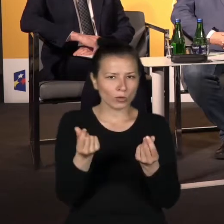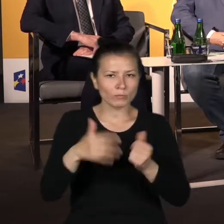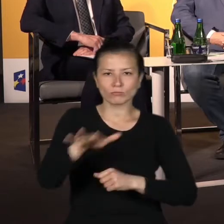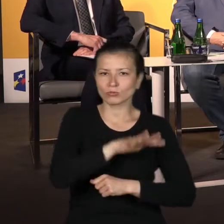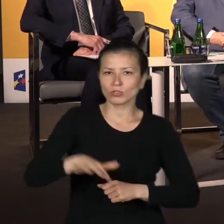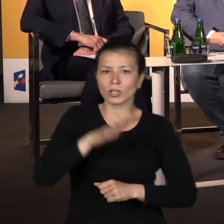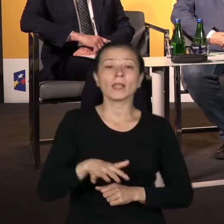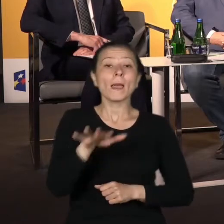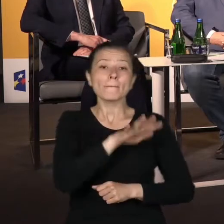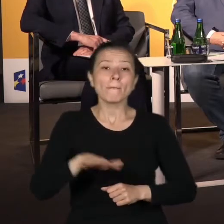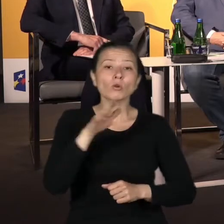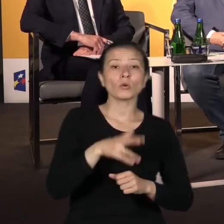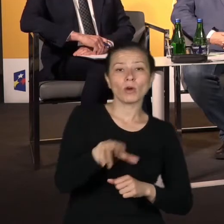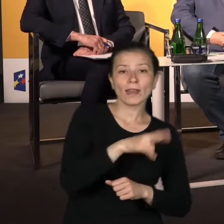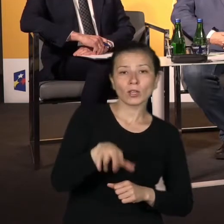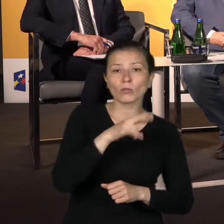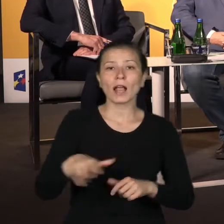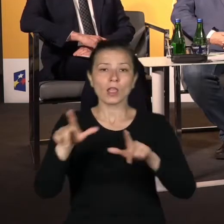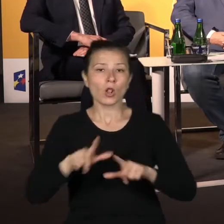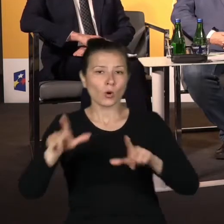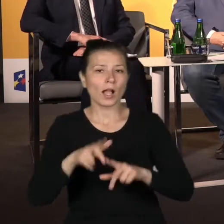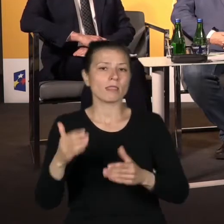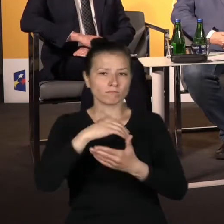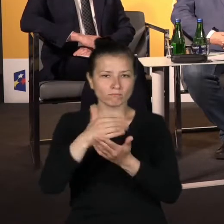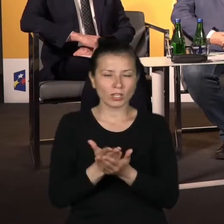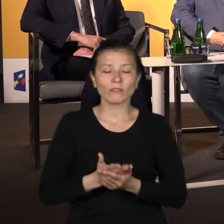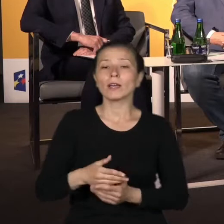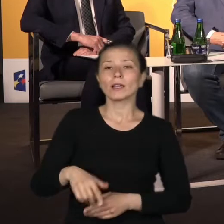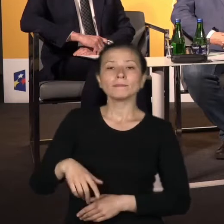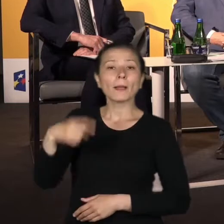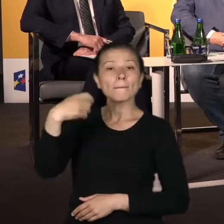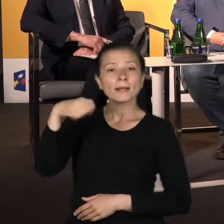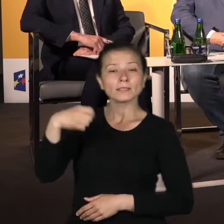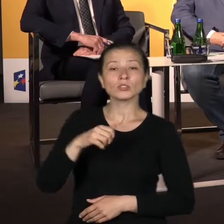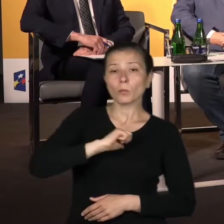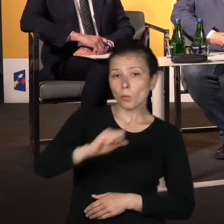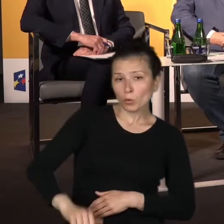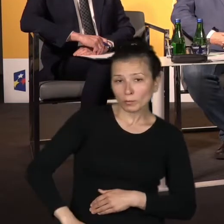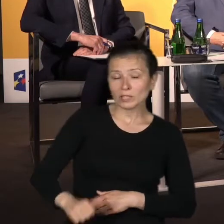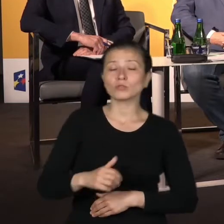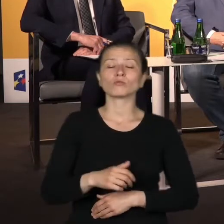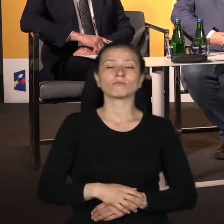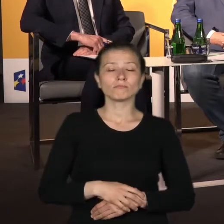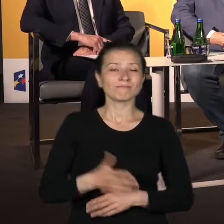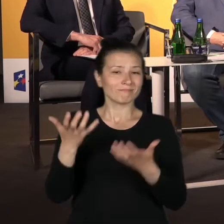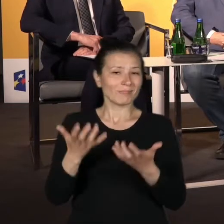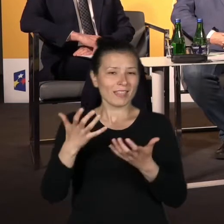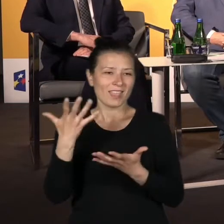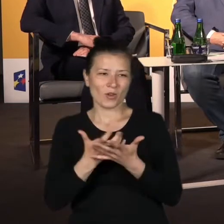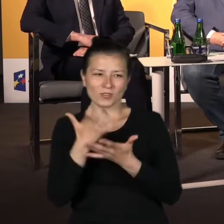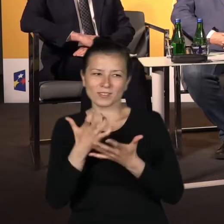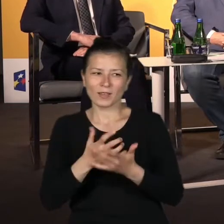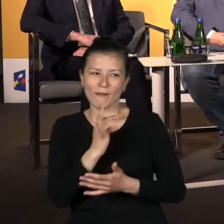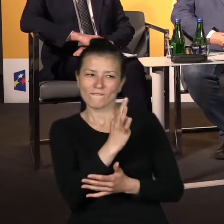lokalnym, regionalnym czy krajowym. Zaś panowie prezydenci, pan burmistrz, którzy są z nami, chętnie korzystają